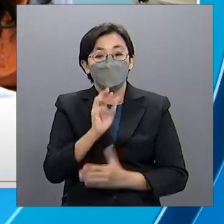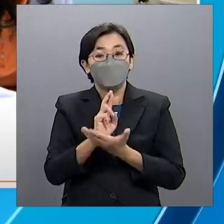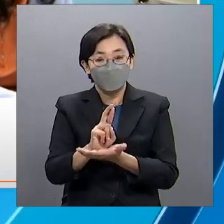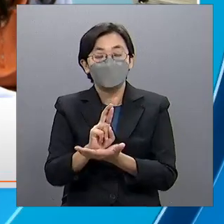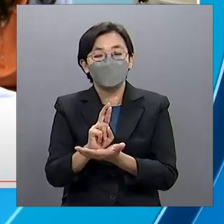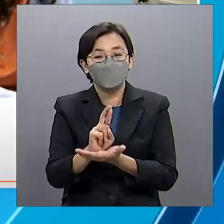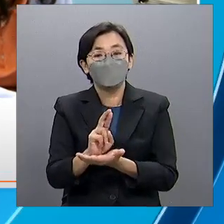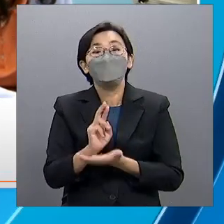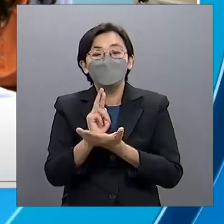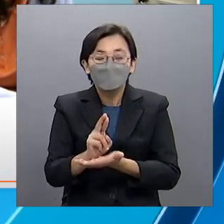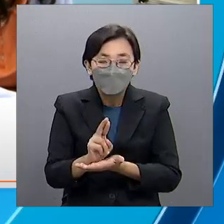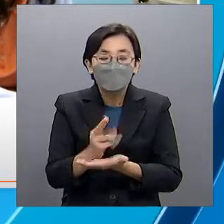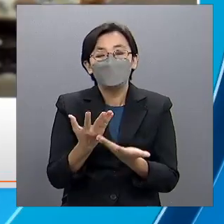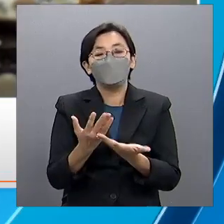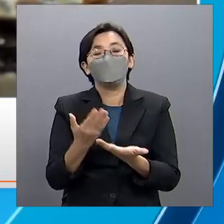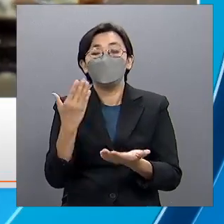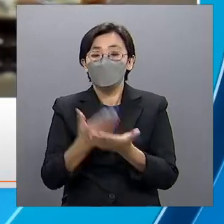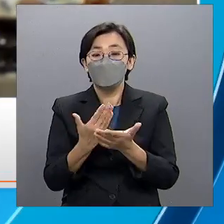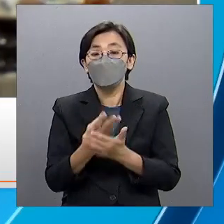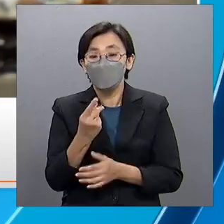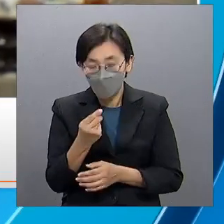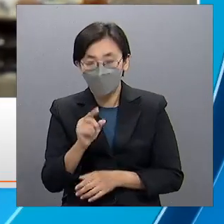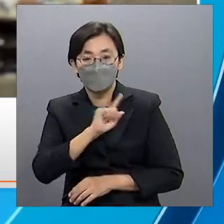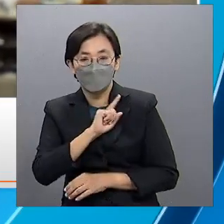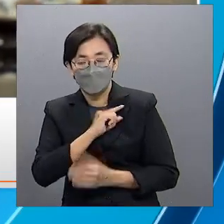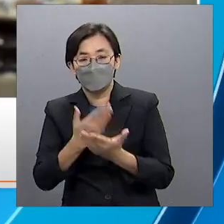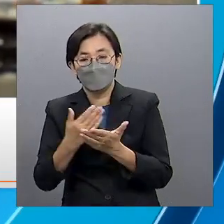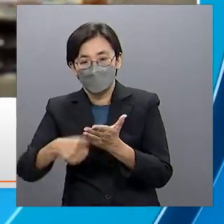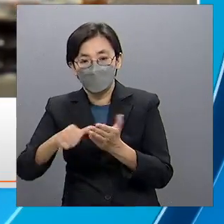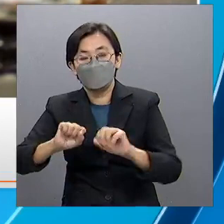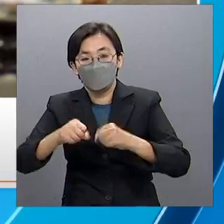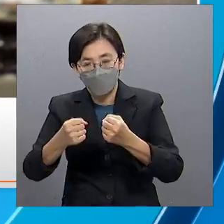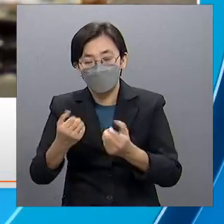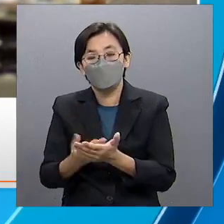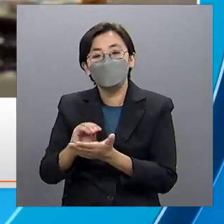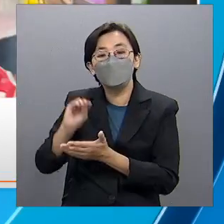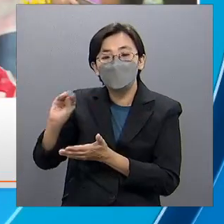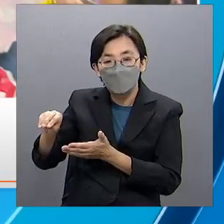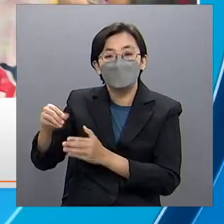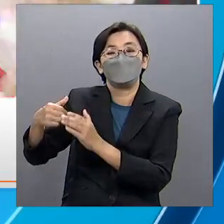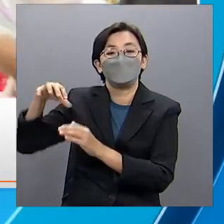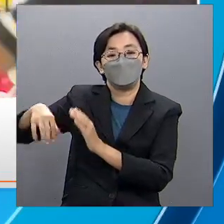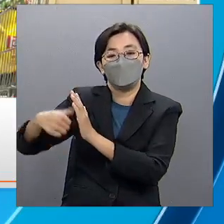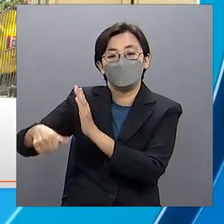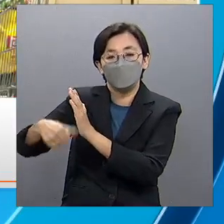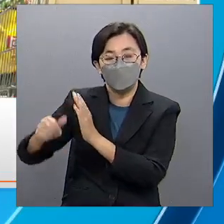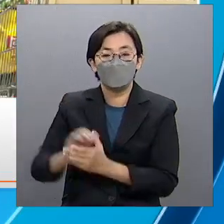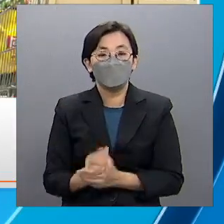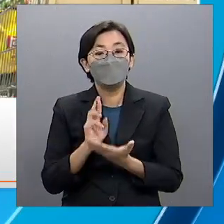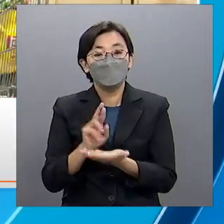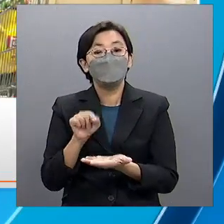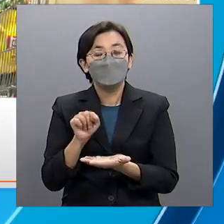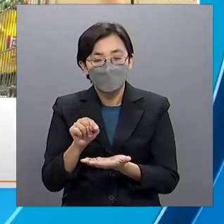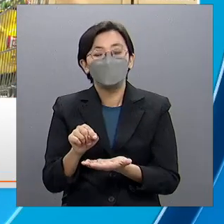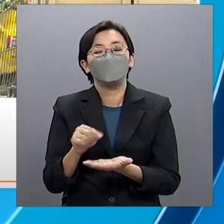ออะไรตีเป็นมูลค่าเท่าไหร่เนี่ยเขามีหน้าที่หักและที่จ่ายนำส่งกรม แล้วก็ยื่นภาษีใช ่ค่ะรางวัลตัวนี้เขาจะต้องนำส่ง 5% นะ